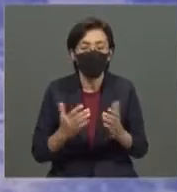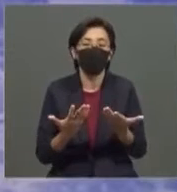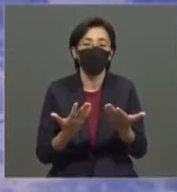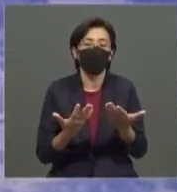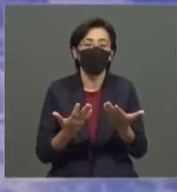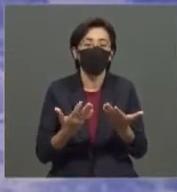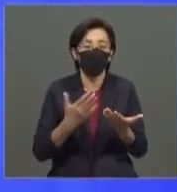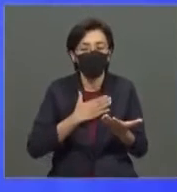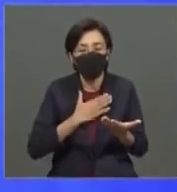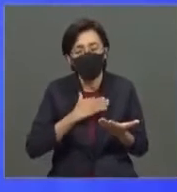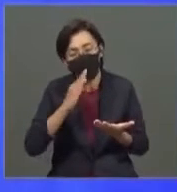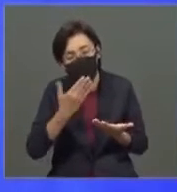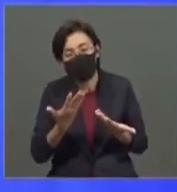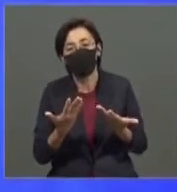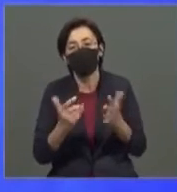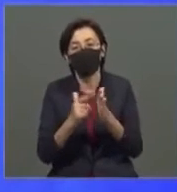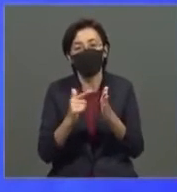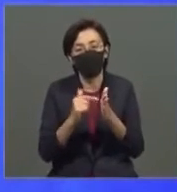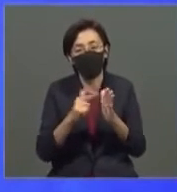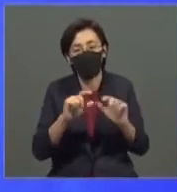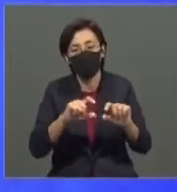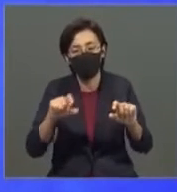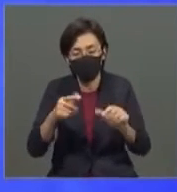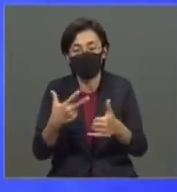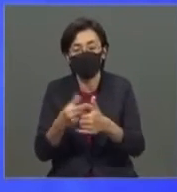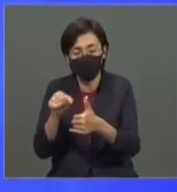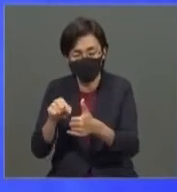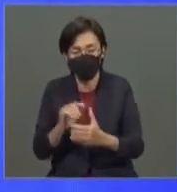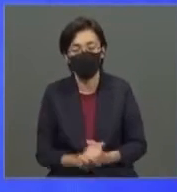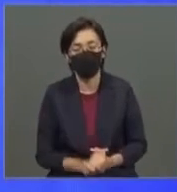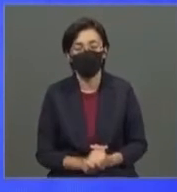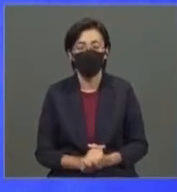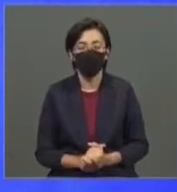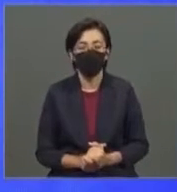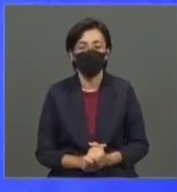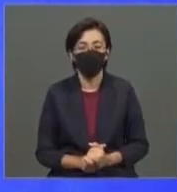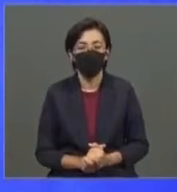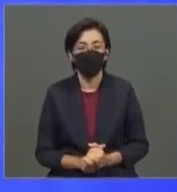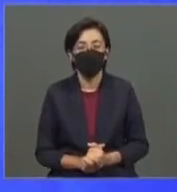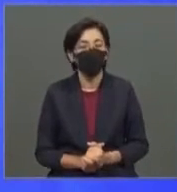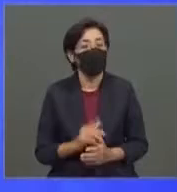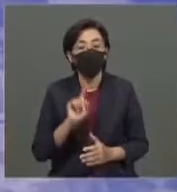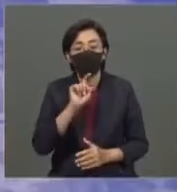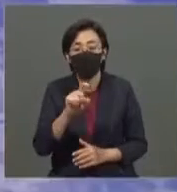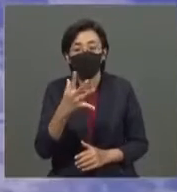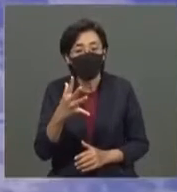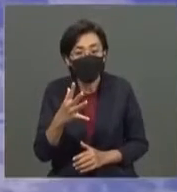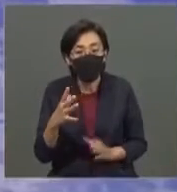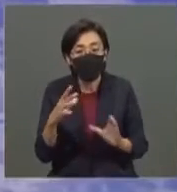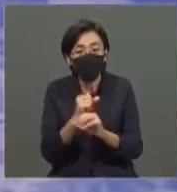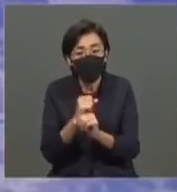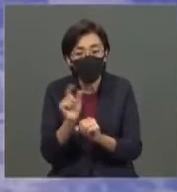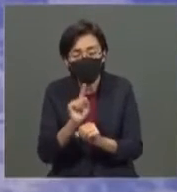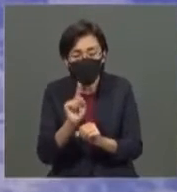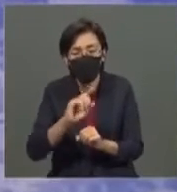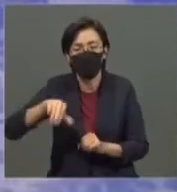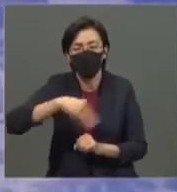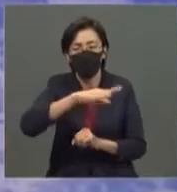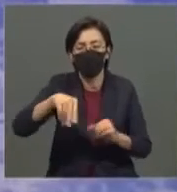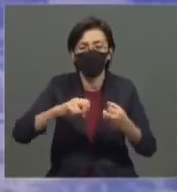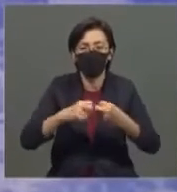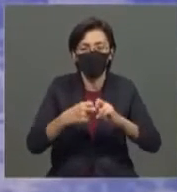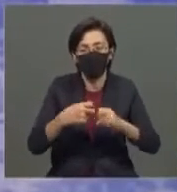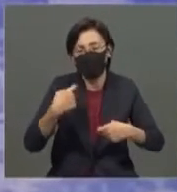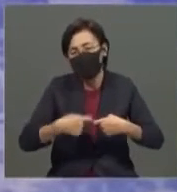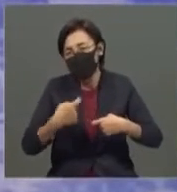นครับ ค่ะหมดประเด็นของคำถามแล้วค่ะคุณหมอมีประเด็นฝากทิ้งท้ายเพิ่มเติมถึงคุณผู้ชมไหมคะ ต้อง อยู่ในภาวะยากลำบากตรงนี้น